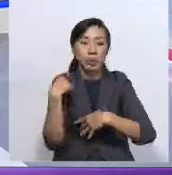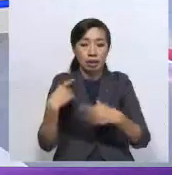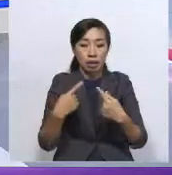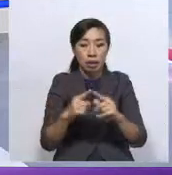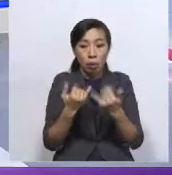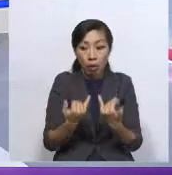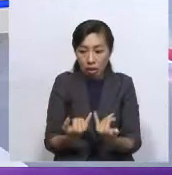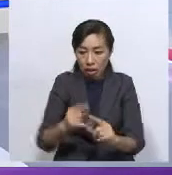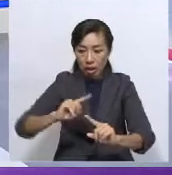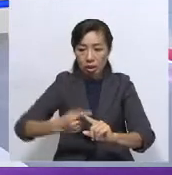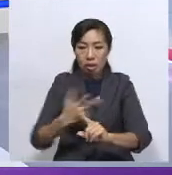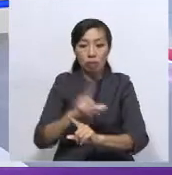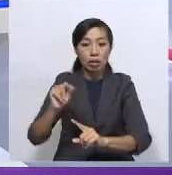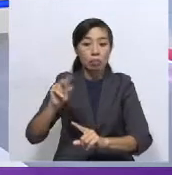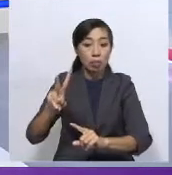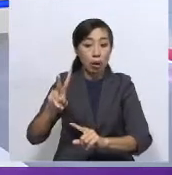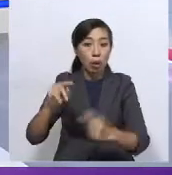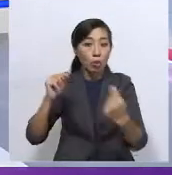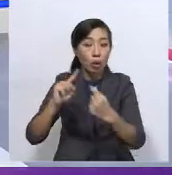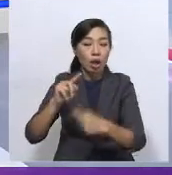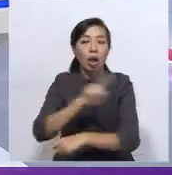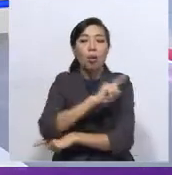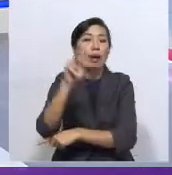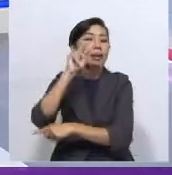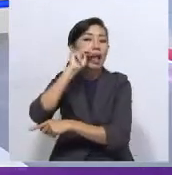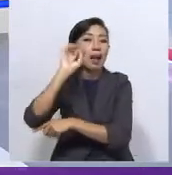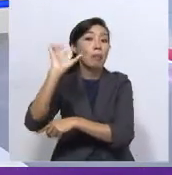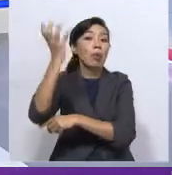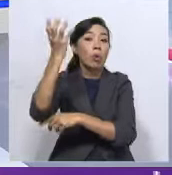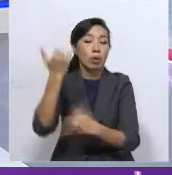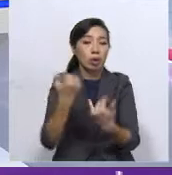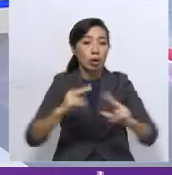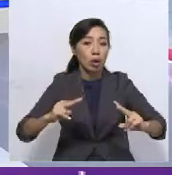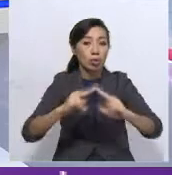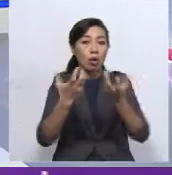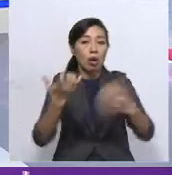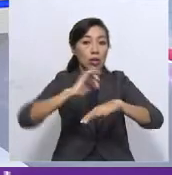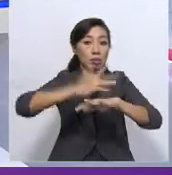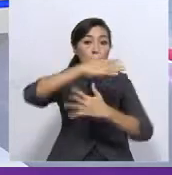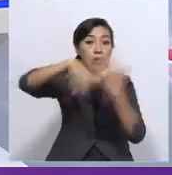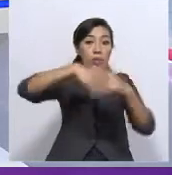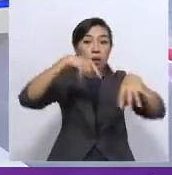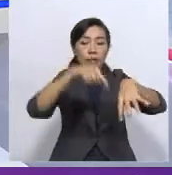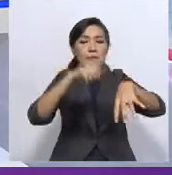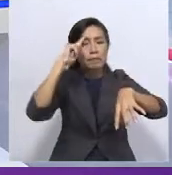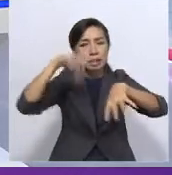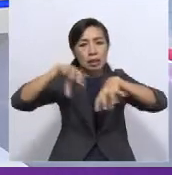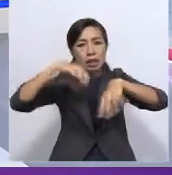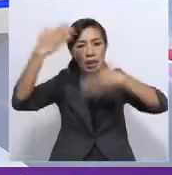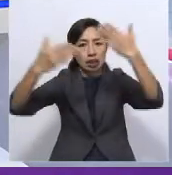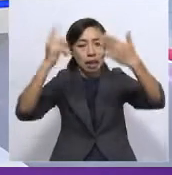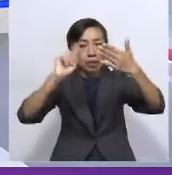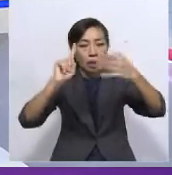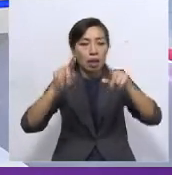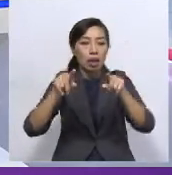ครับวันนี้วันที่22มีนาคมนะครับเป็นวันน้ำโลกทางกระทรวงทรัพยากรธรรมชาติและสิ่งแวดล้อมนะครับได้จัดงานใหญ่เลยนะครับก็คือง